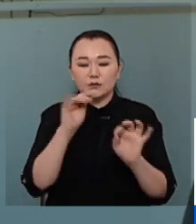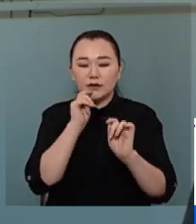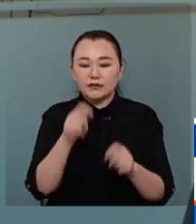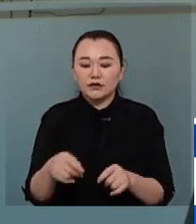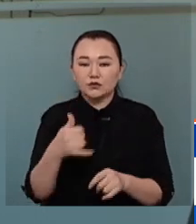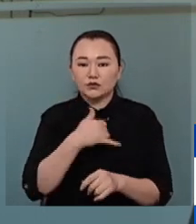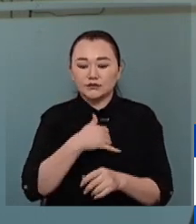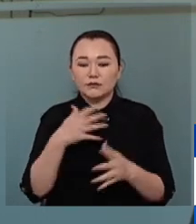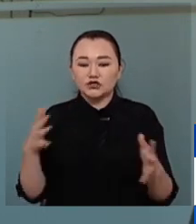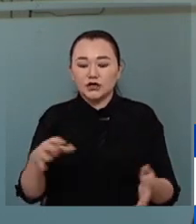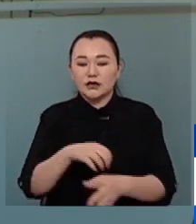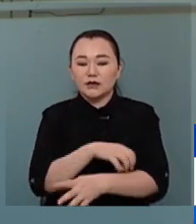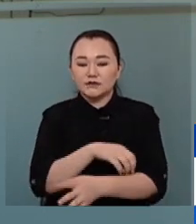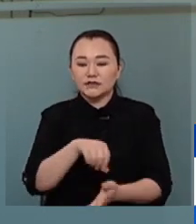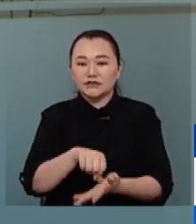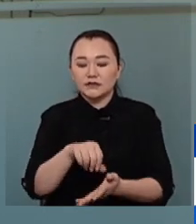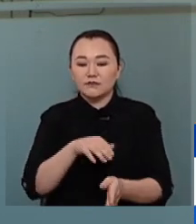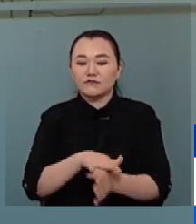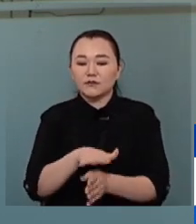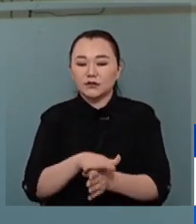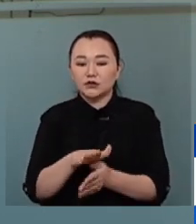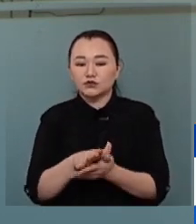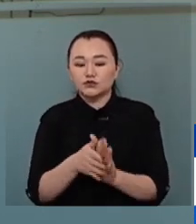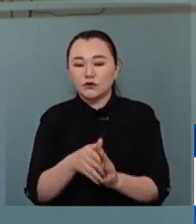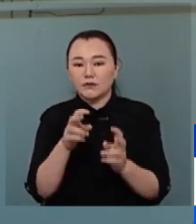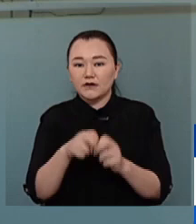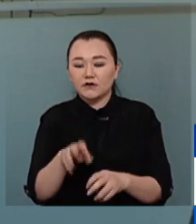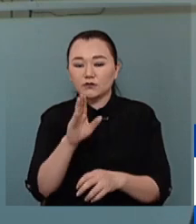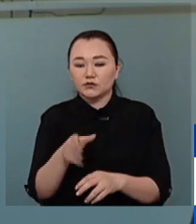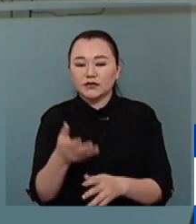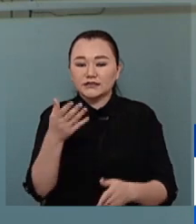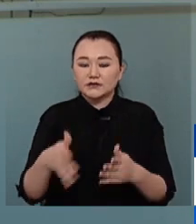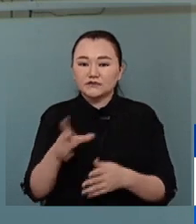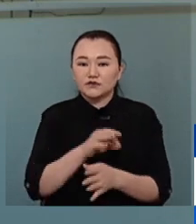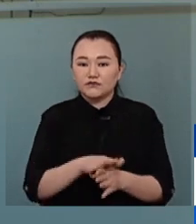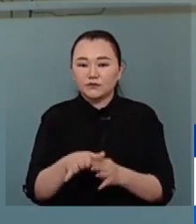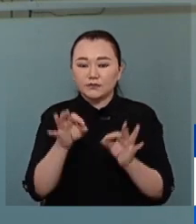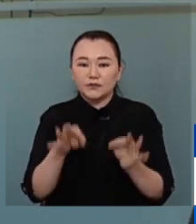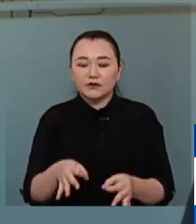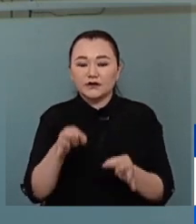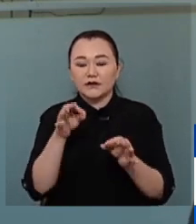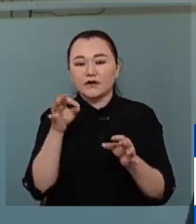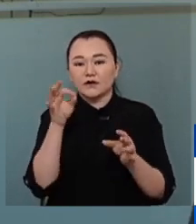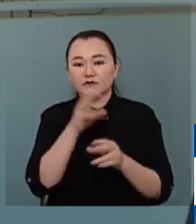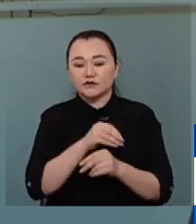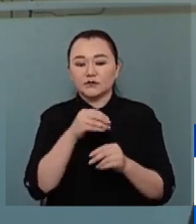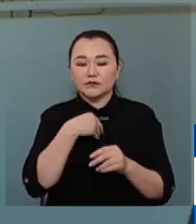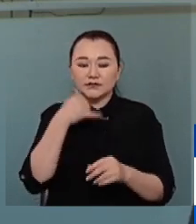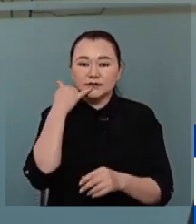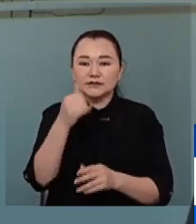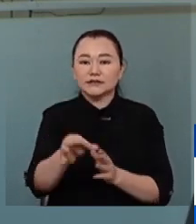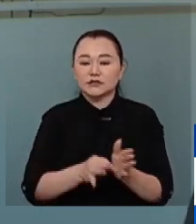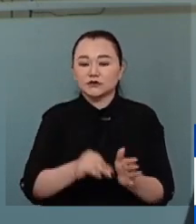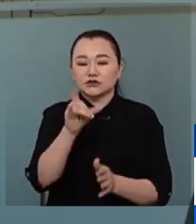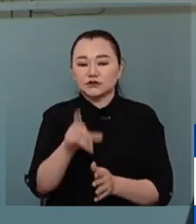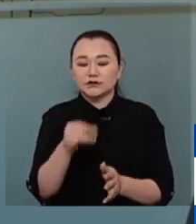сидит большая комиссия, которая проверяет точность выполненных условий участника. И если все выполнено правильно, верно, то мы сразу же дозваниваемся до